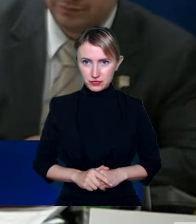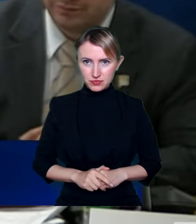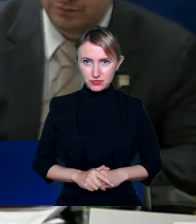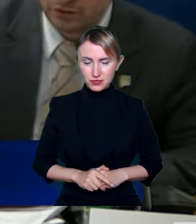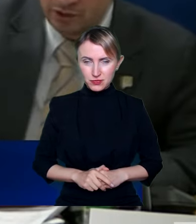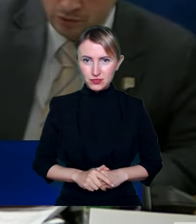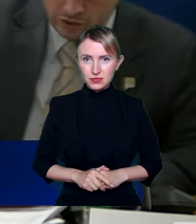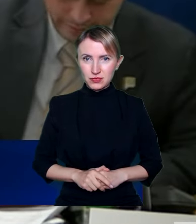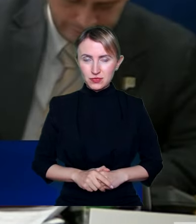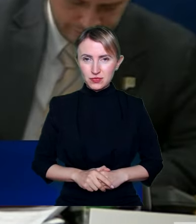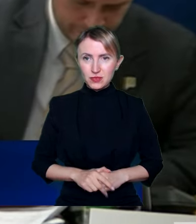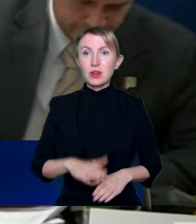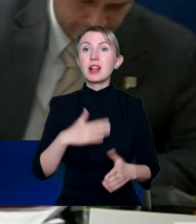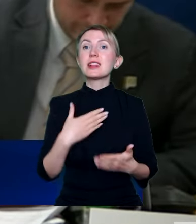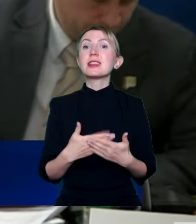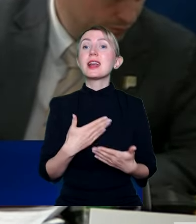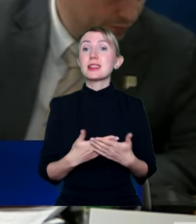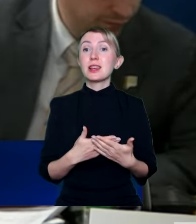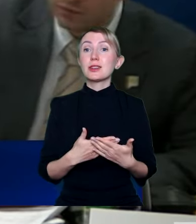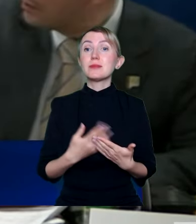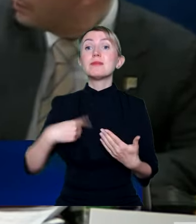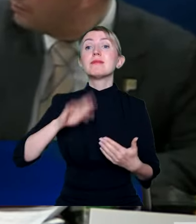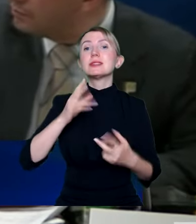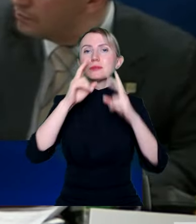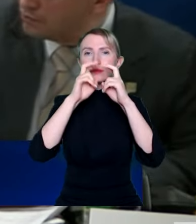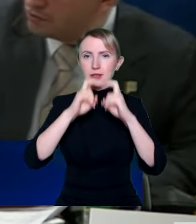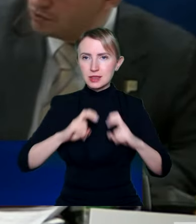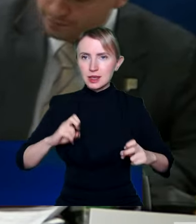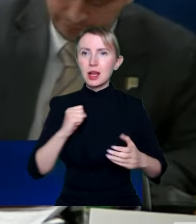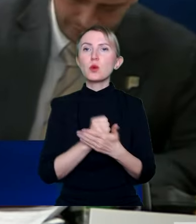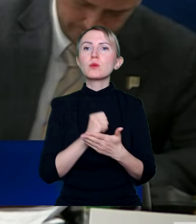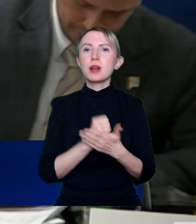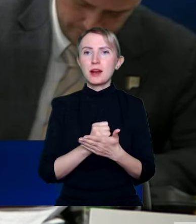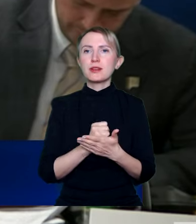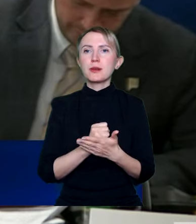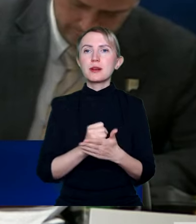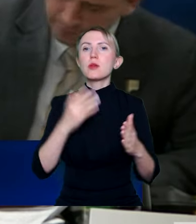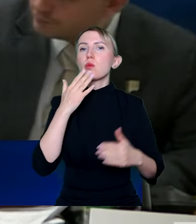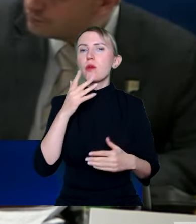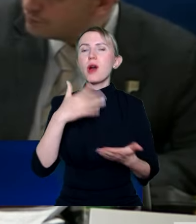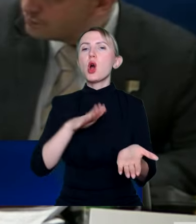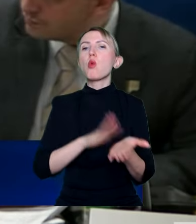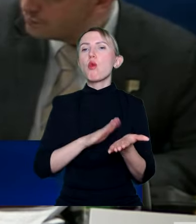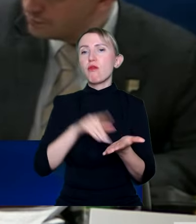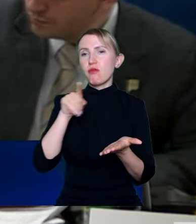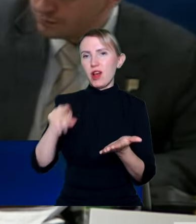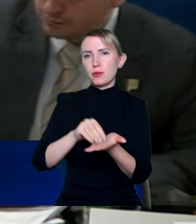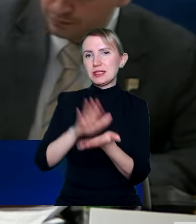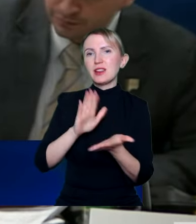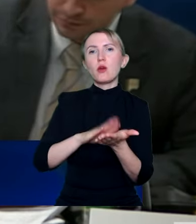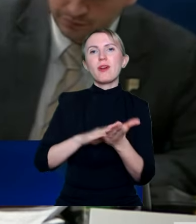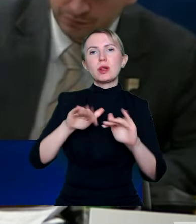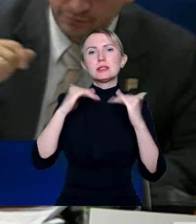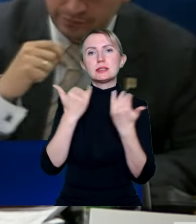2024. Dlatego też zbadamy kwestie, o których mówi uchwała Sejmu.